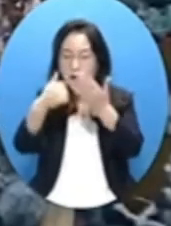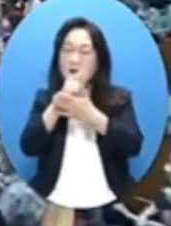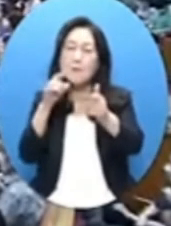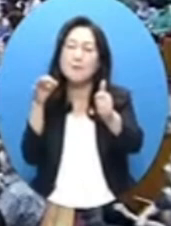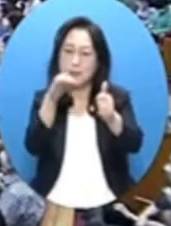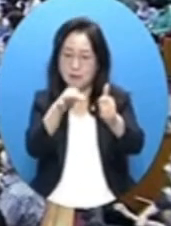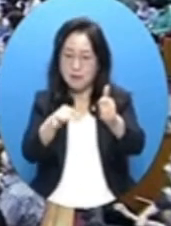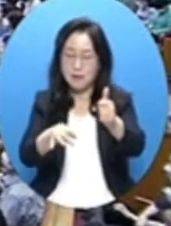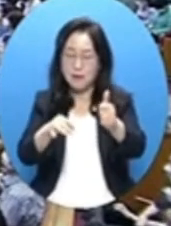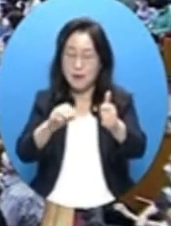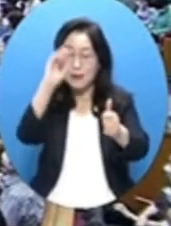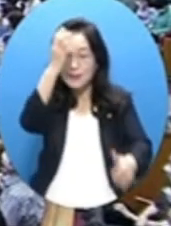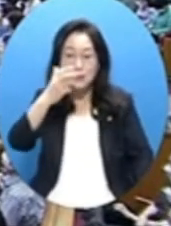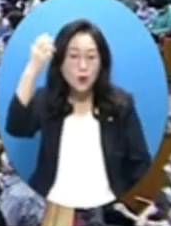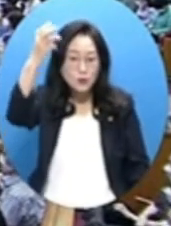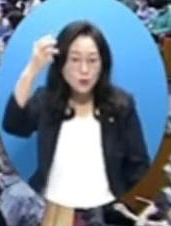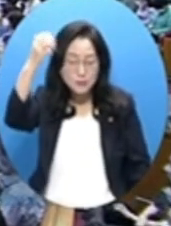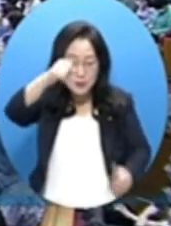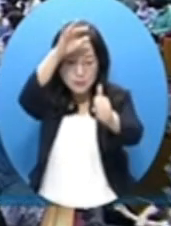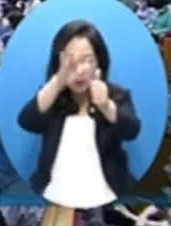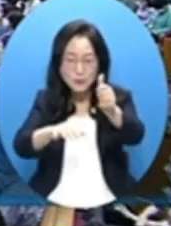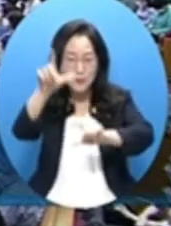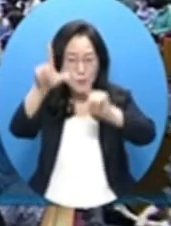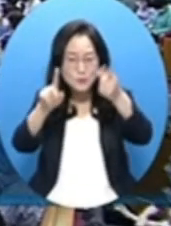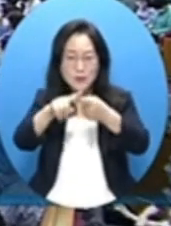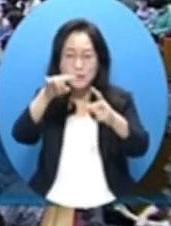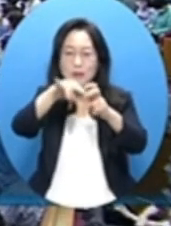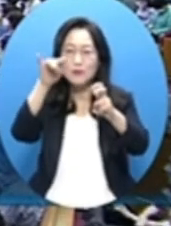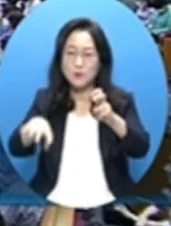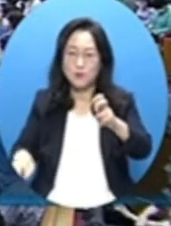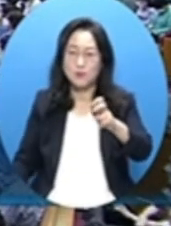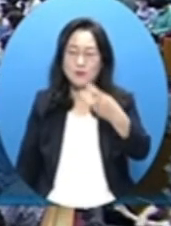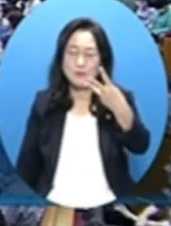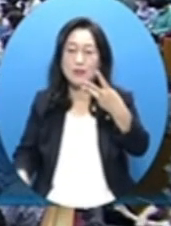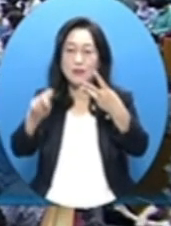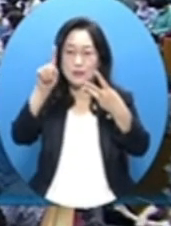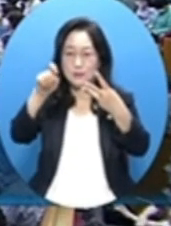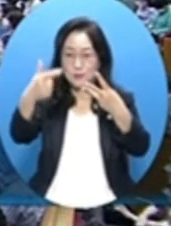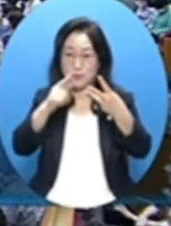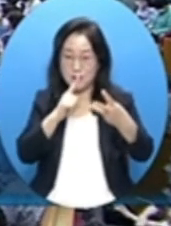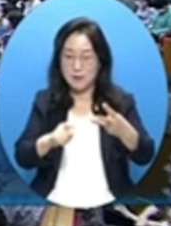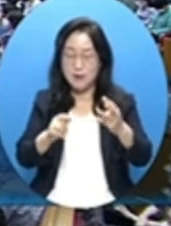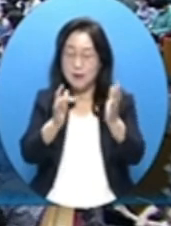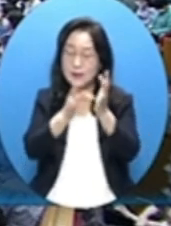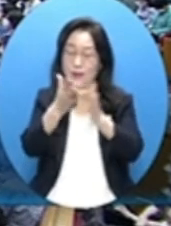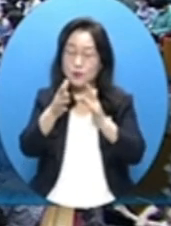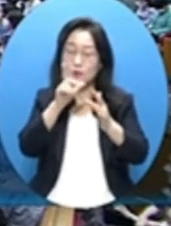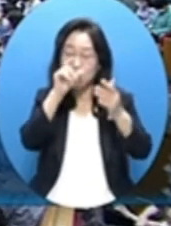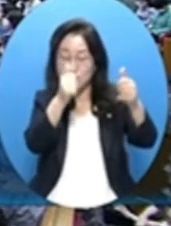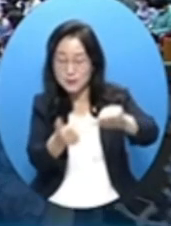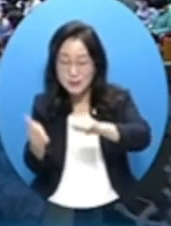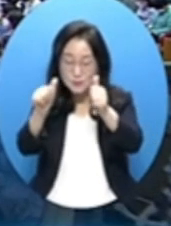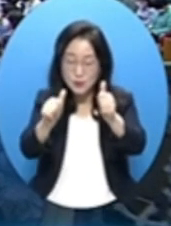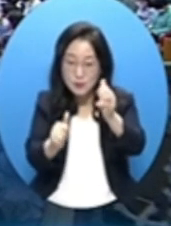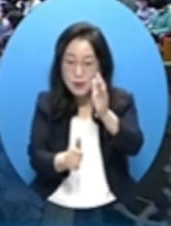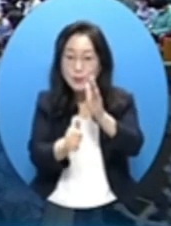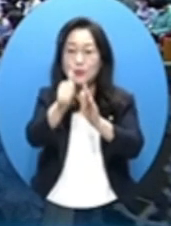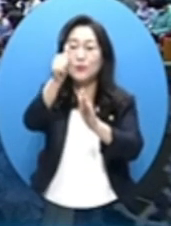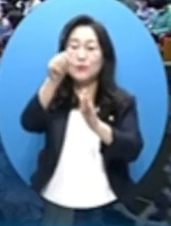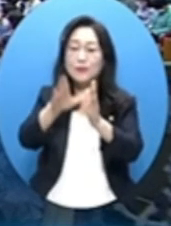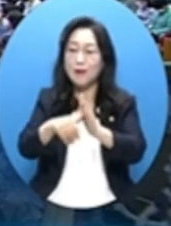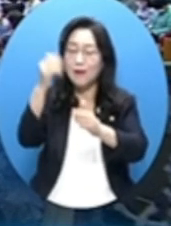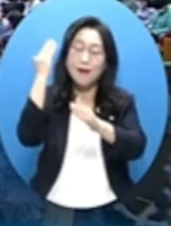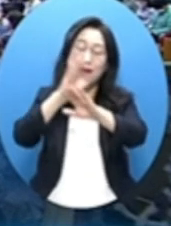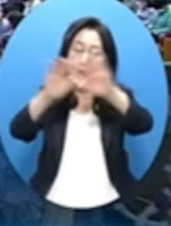성령이 임하신 모습에 대해서 마태복음 3장 16절은 이와 같이 말씀합니다. 예수께서 침례를 받으시고 곧 물에서 올라오실 때